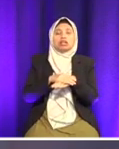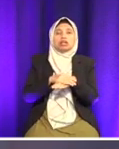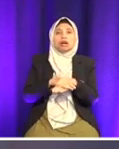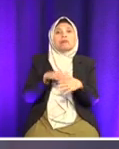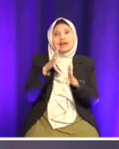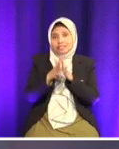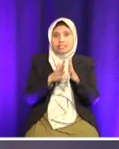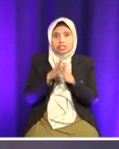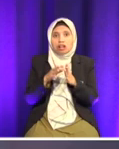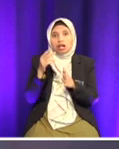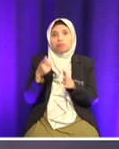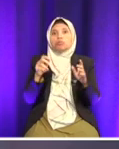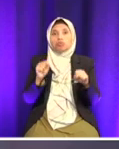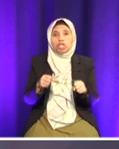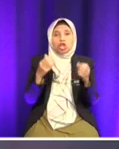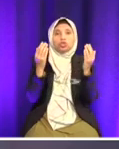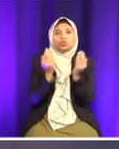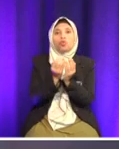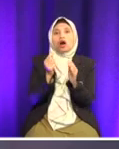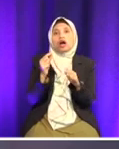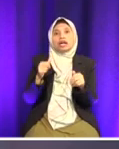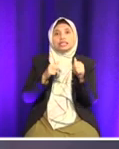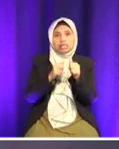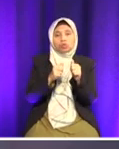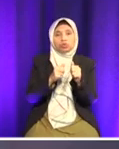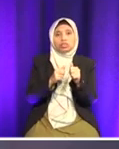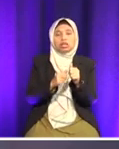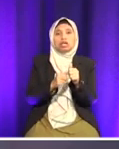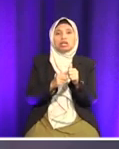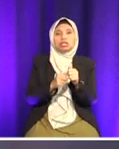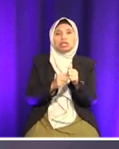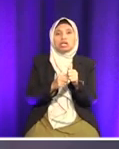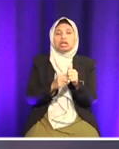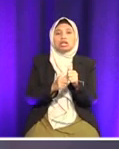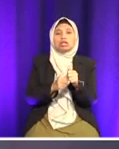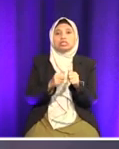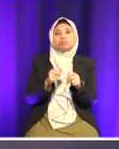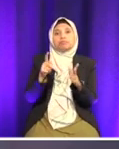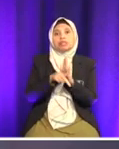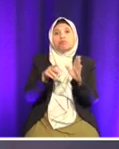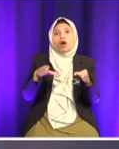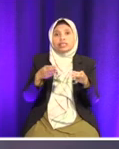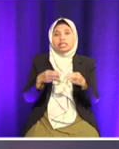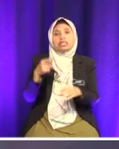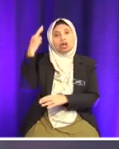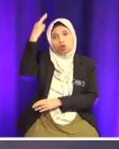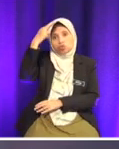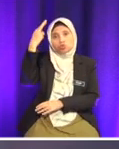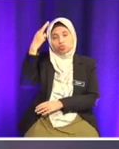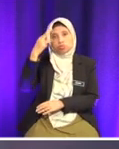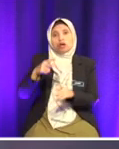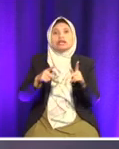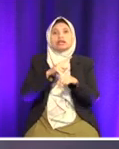kita doa ikut sunnah Rasulullah dengan bahasa Arab itu lebih afdholah betul jika hafal